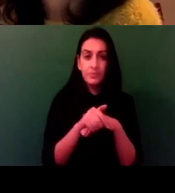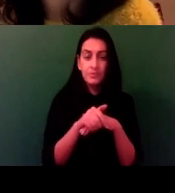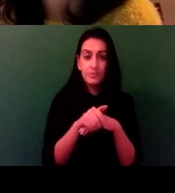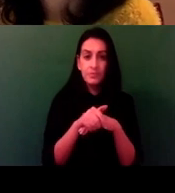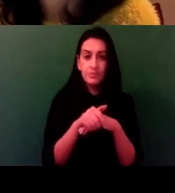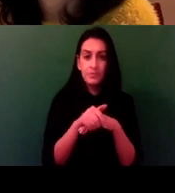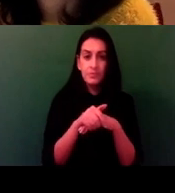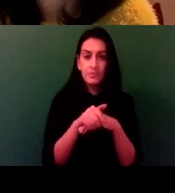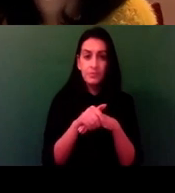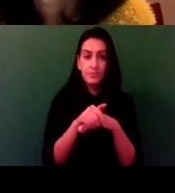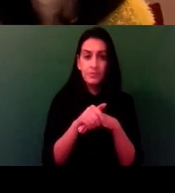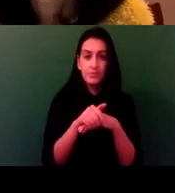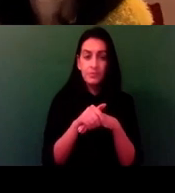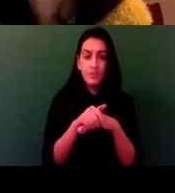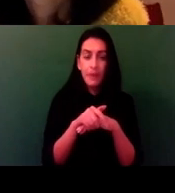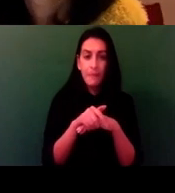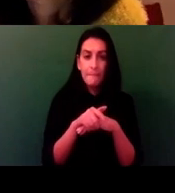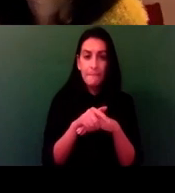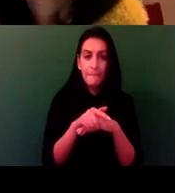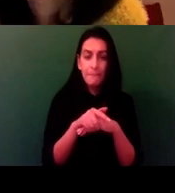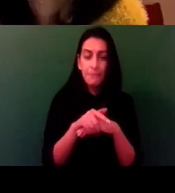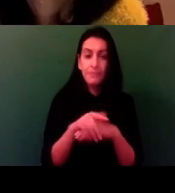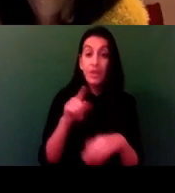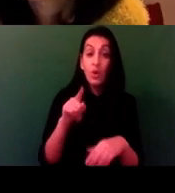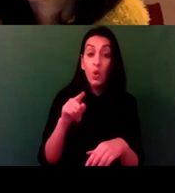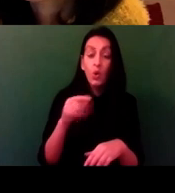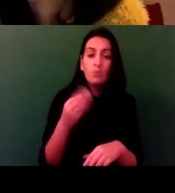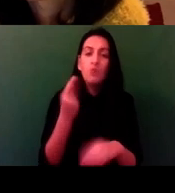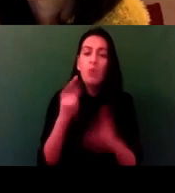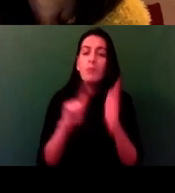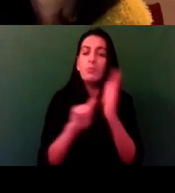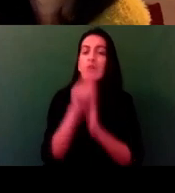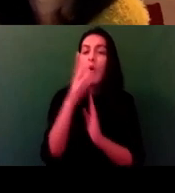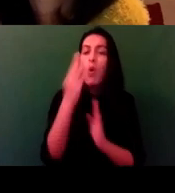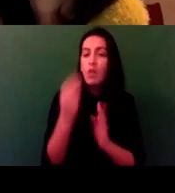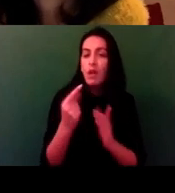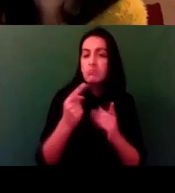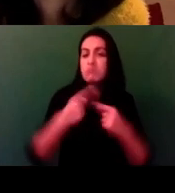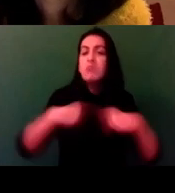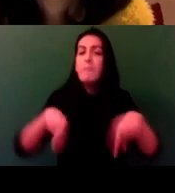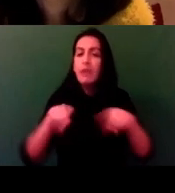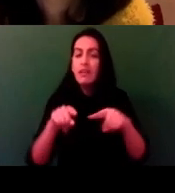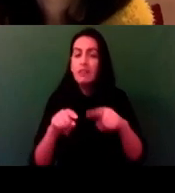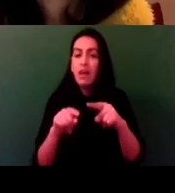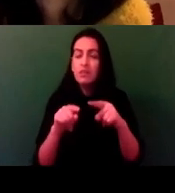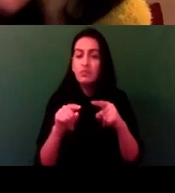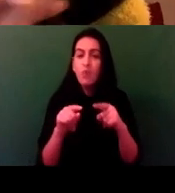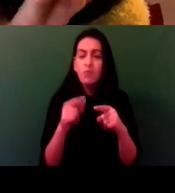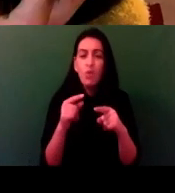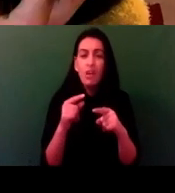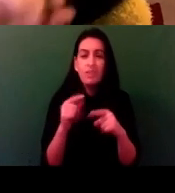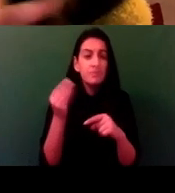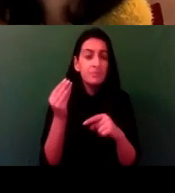çok süper tasarlandığı halde hiç işlemeyen mekanlar var demiş. Burada işte tasarımın, iyi tasarımın